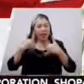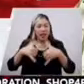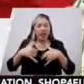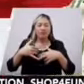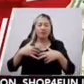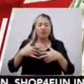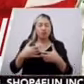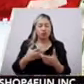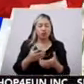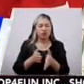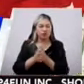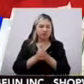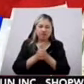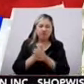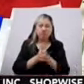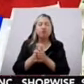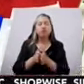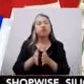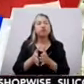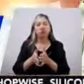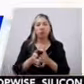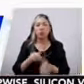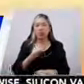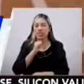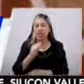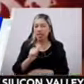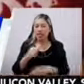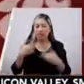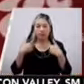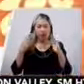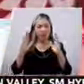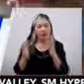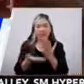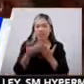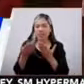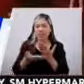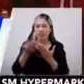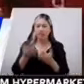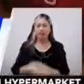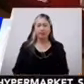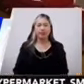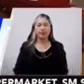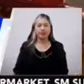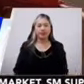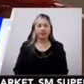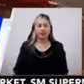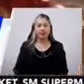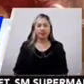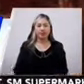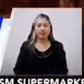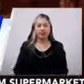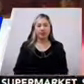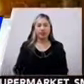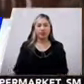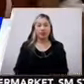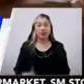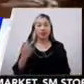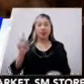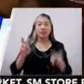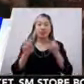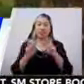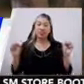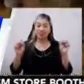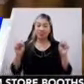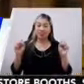give up the trophy that easily. Mag-aharap ang San Beda Red Lions kontra sa LPU Pirates ngayong